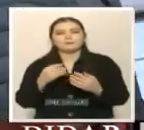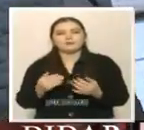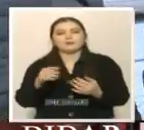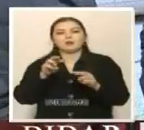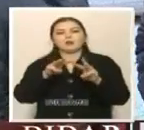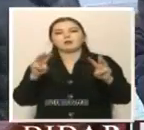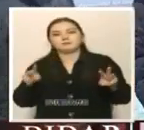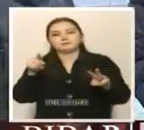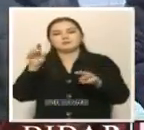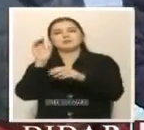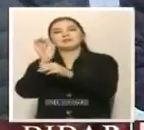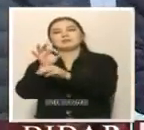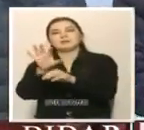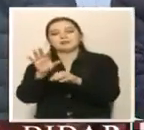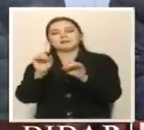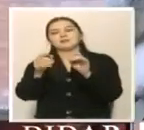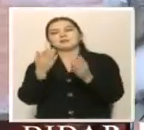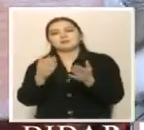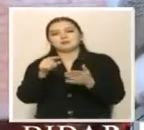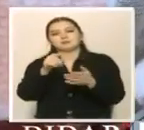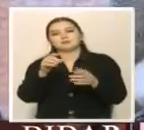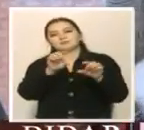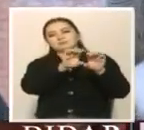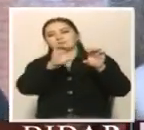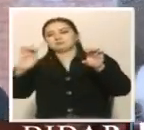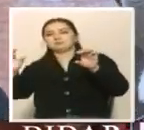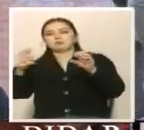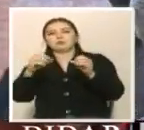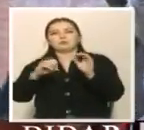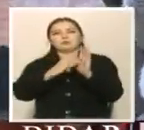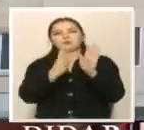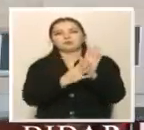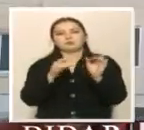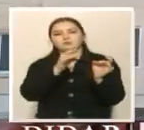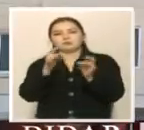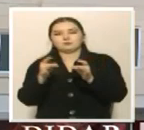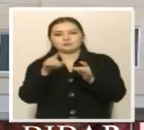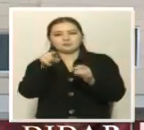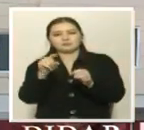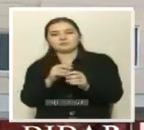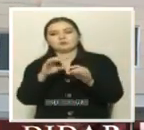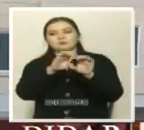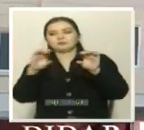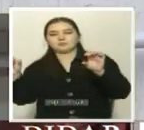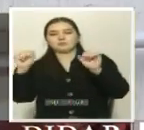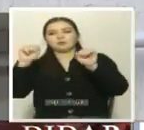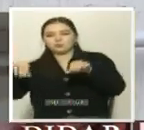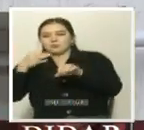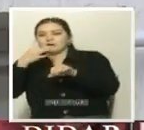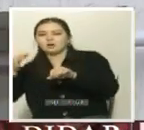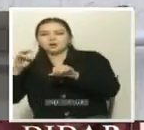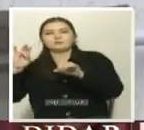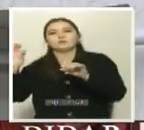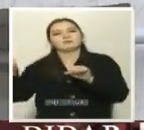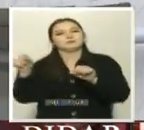ұсынған. Алайда олар бас тартқан көрінеді. Енді мәселені шешу үшін мердігер осы шағын аудандағы жеке құрылыс компаниясы